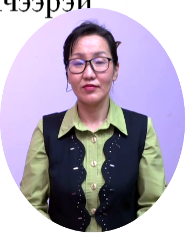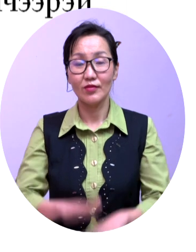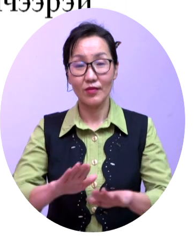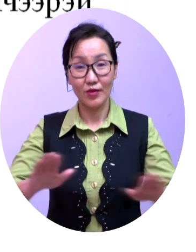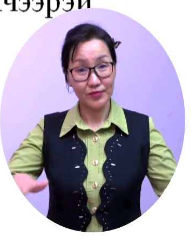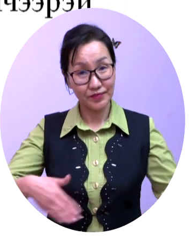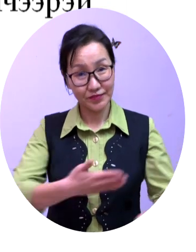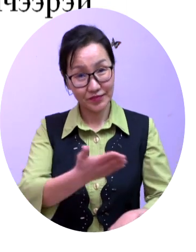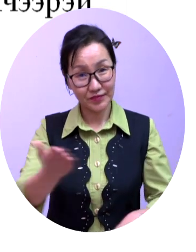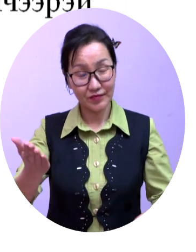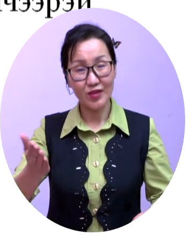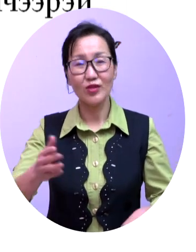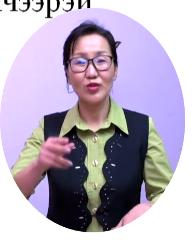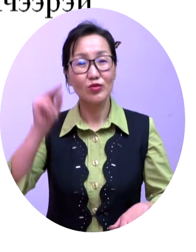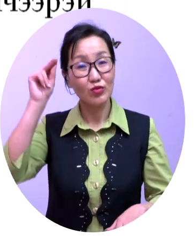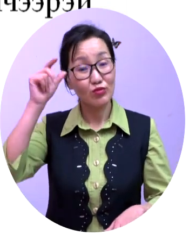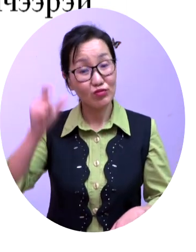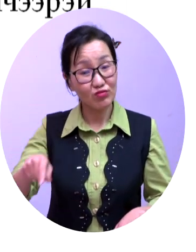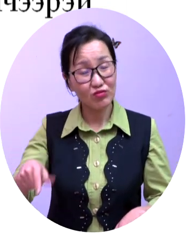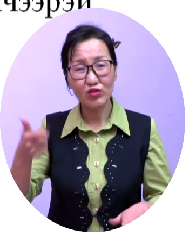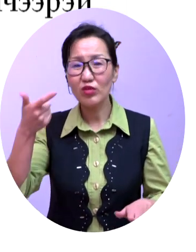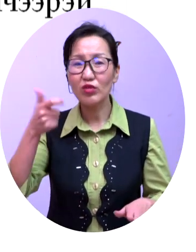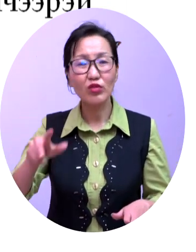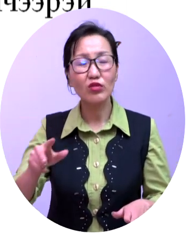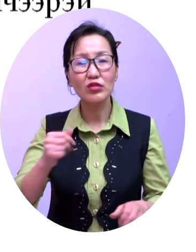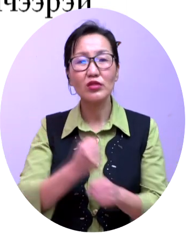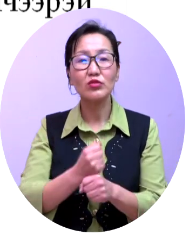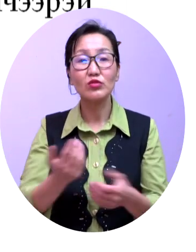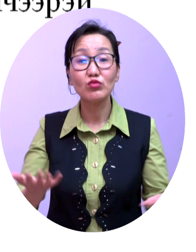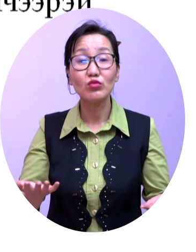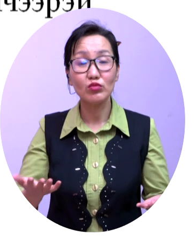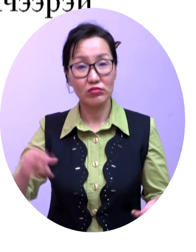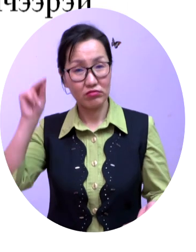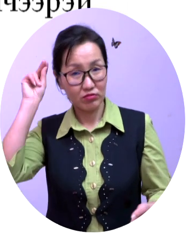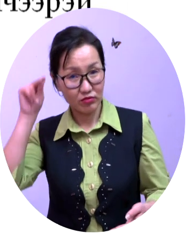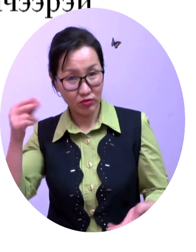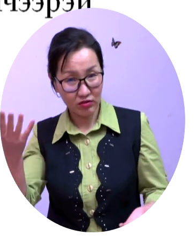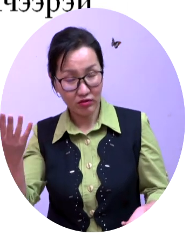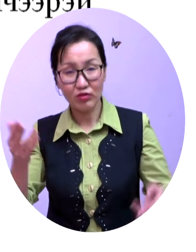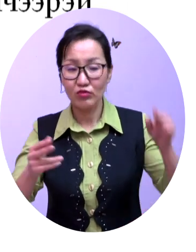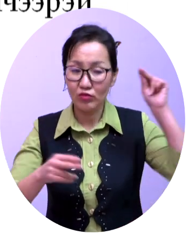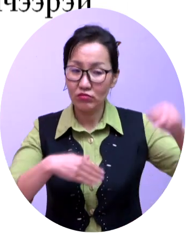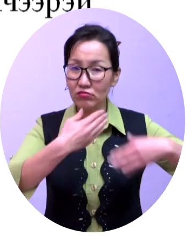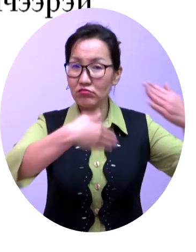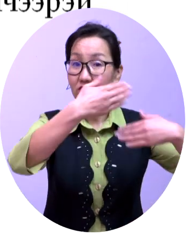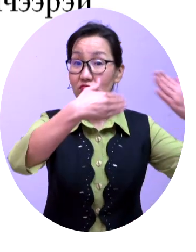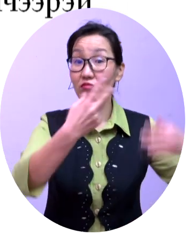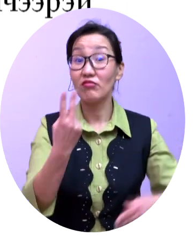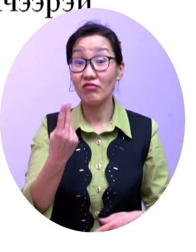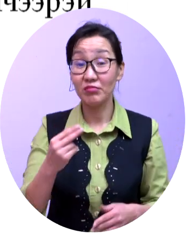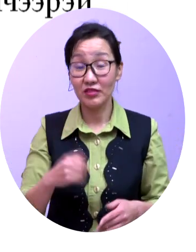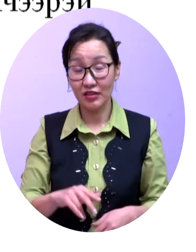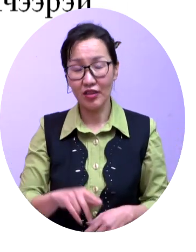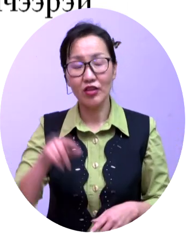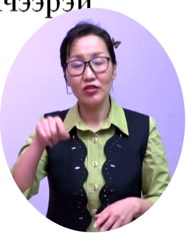Хүүхдүүдээ, сурагч хүний гол хөдөлмөр бол сурах, суралцах үйл ажиллагаа. Бид